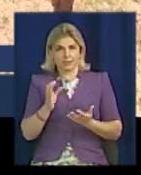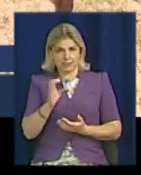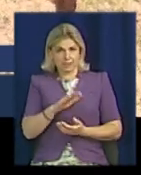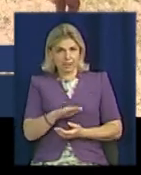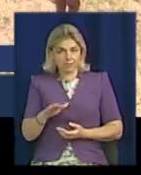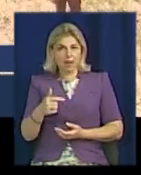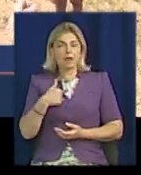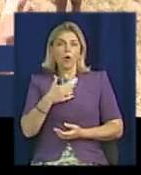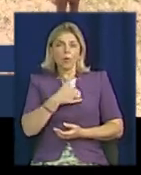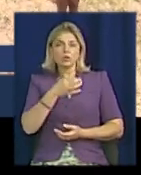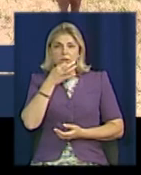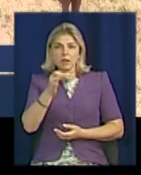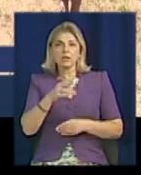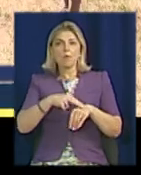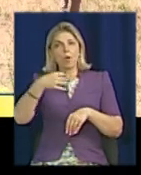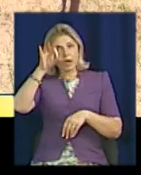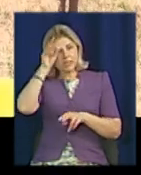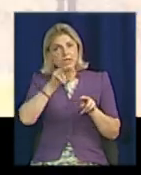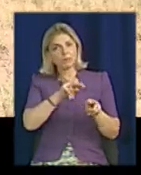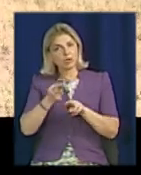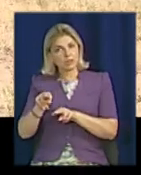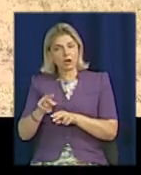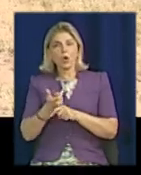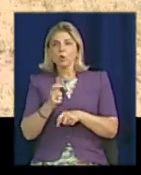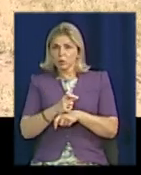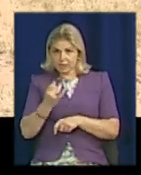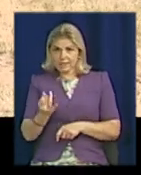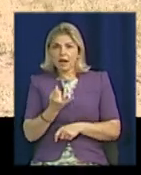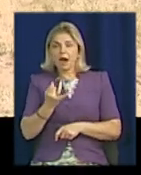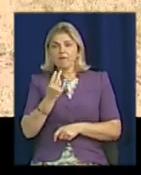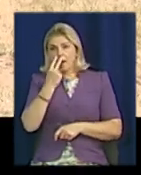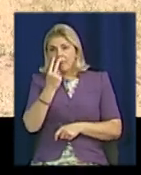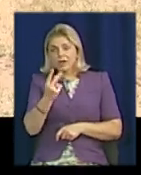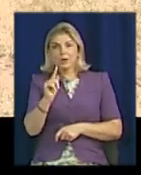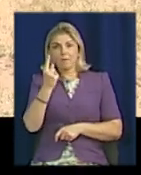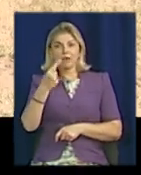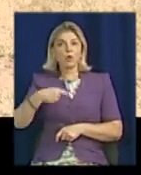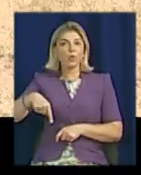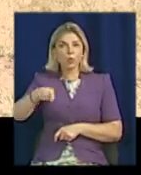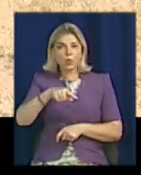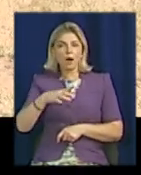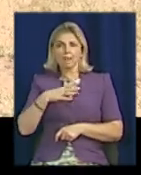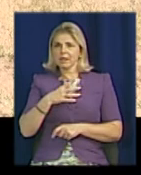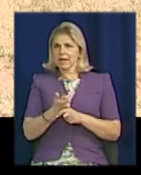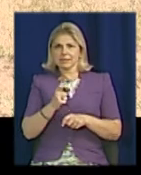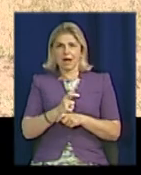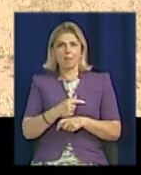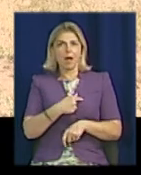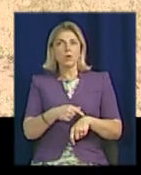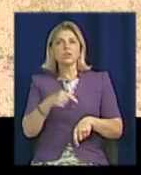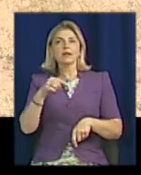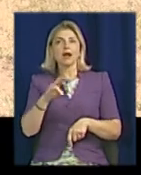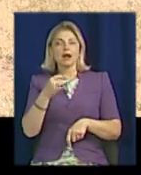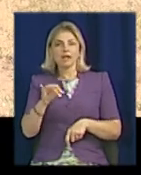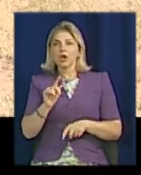я вам хочу сказати, що і поліція спостерігає. Дуже цікаво. Бачили, перший круг був самий такий, знаєте, емоціональний, тому